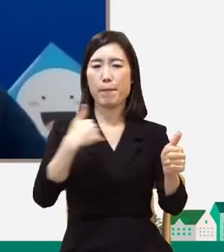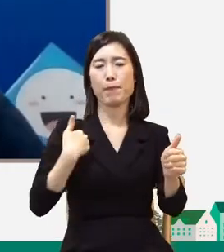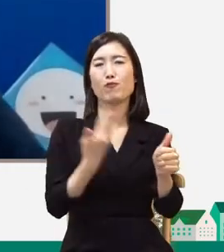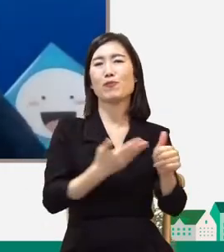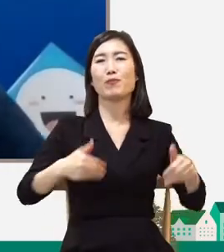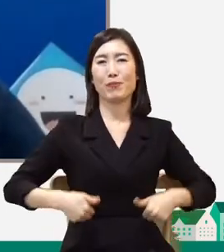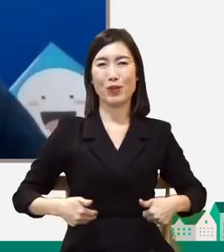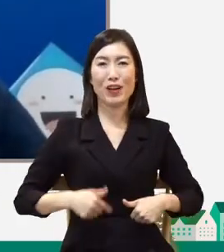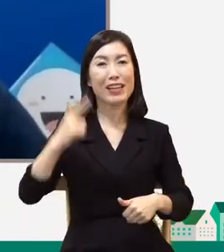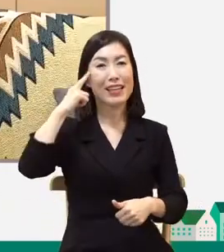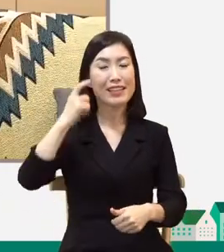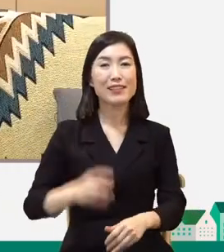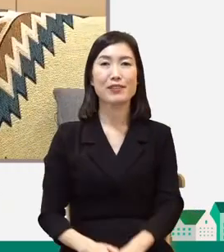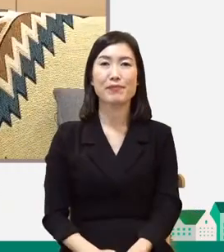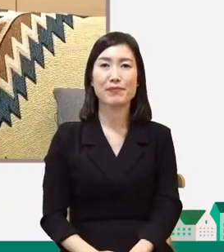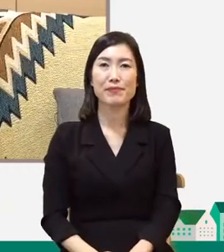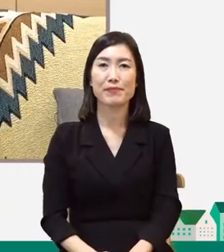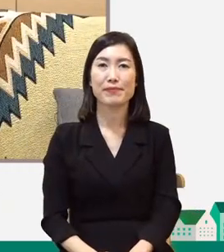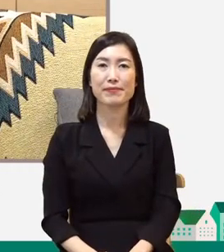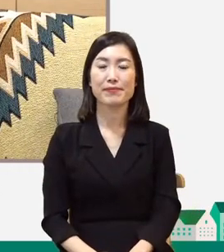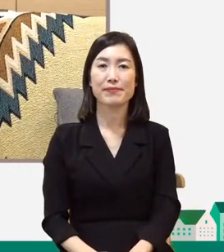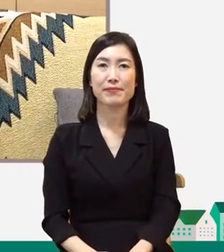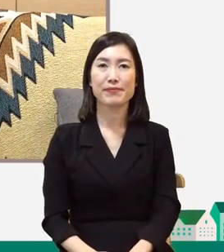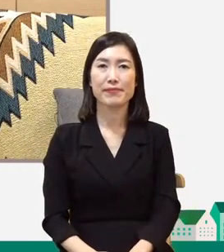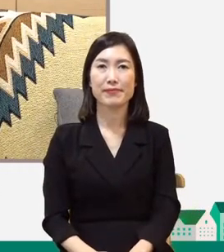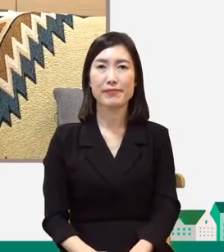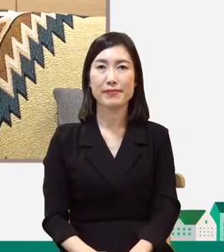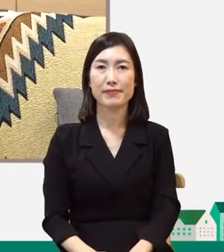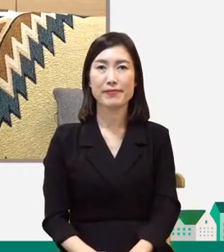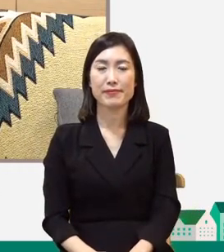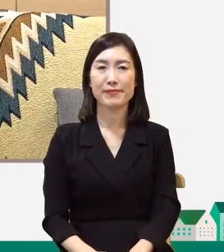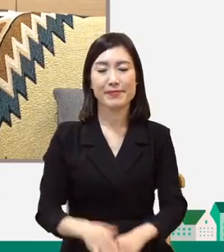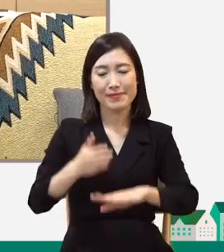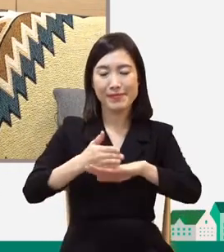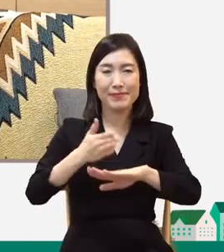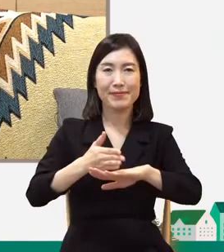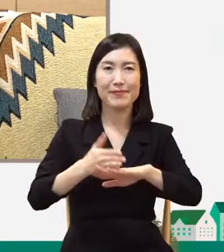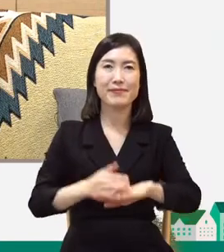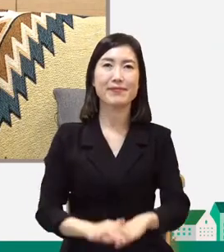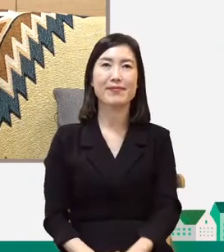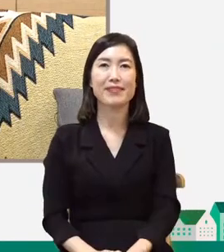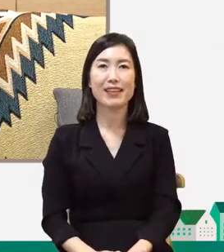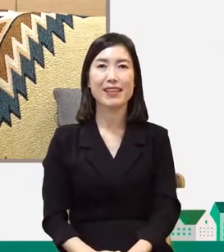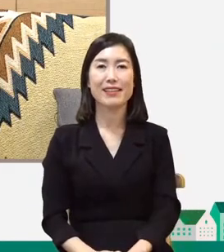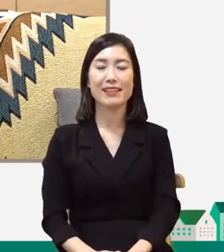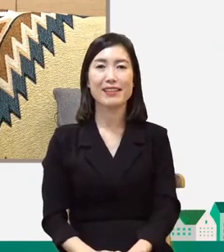이상입니다. 아, 네, 예, 감사합니다.